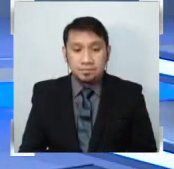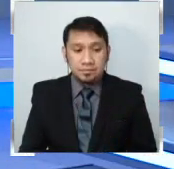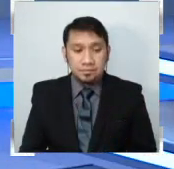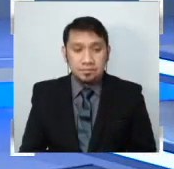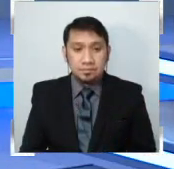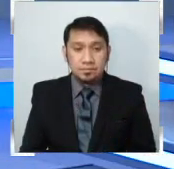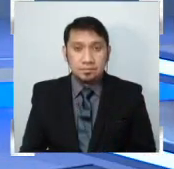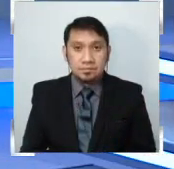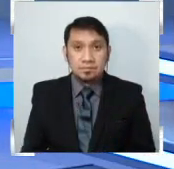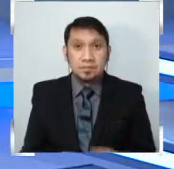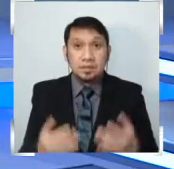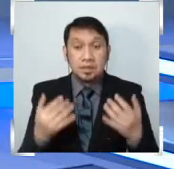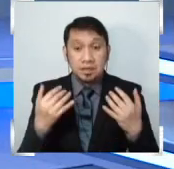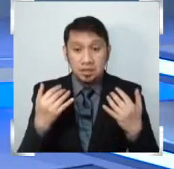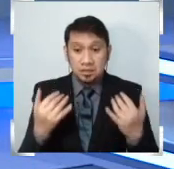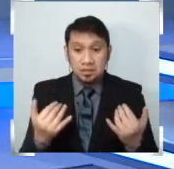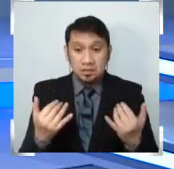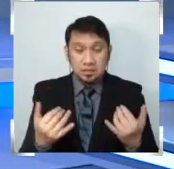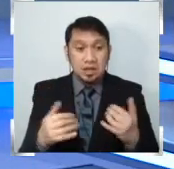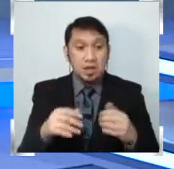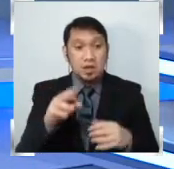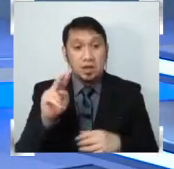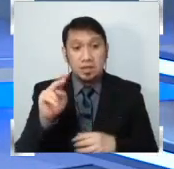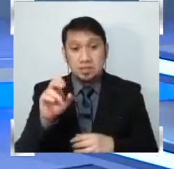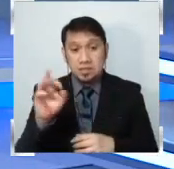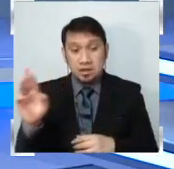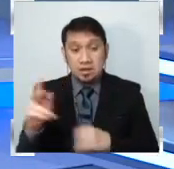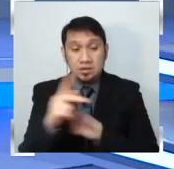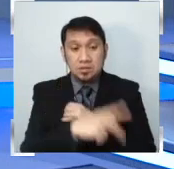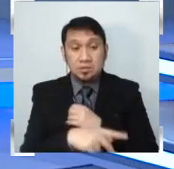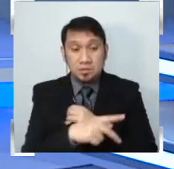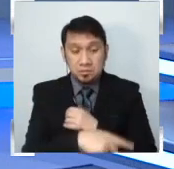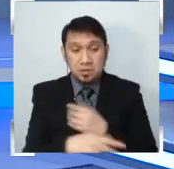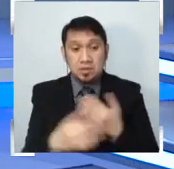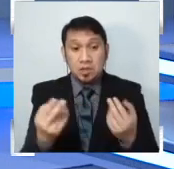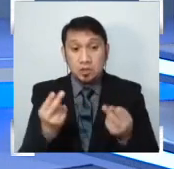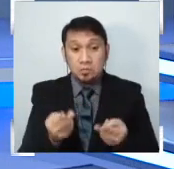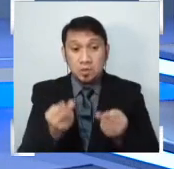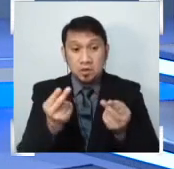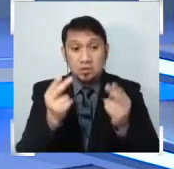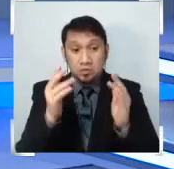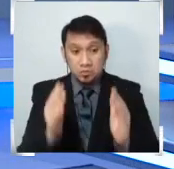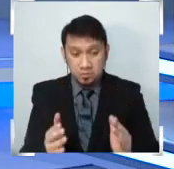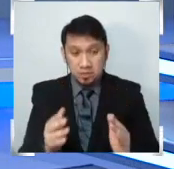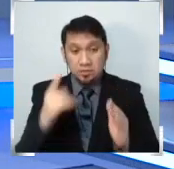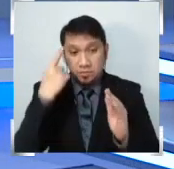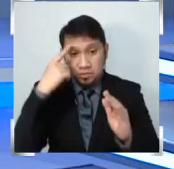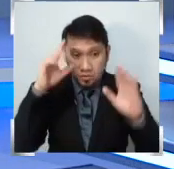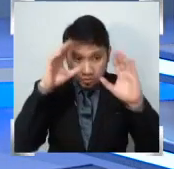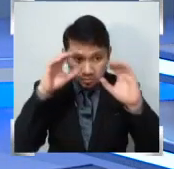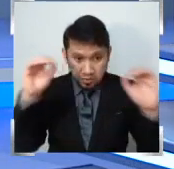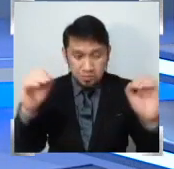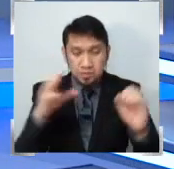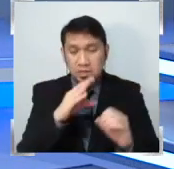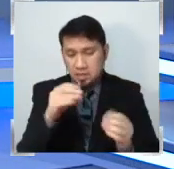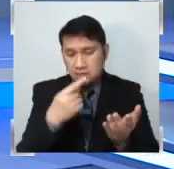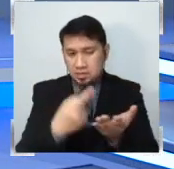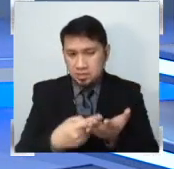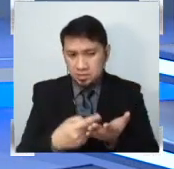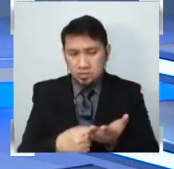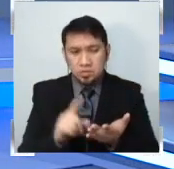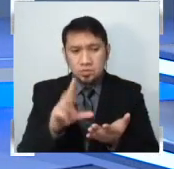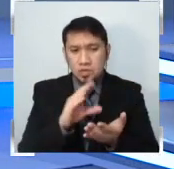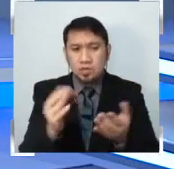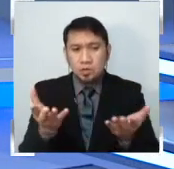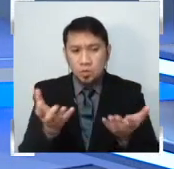Mula Metro Manila hanggang sa mga probinsya, lumibot ang mga presidential aspirant habang tinatalakay ang ilang isyu at mga nais isulong sakaling